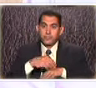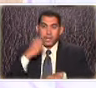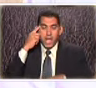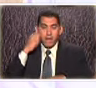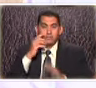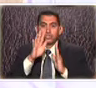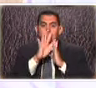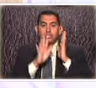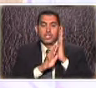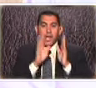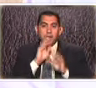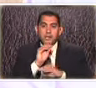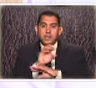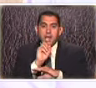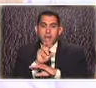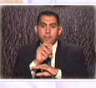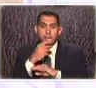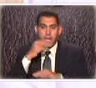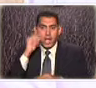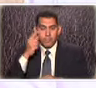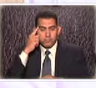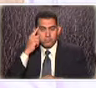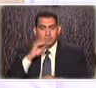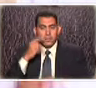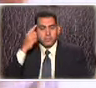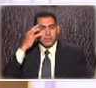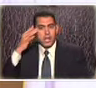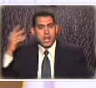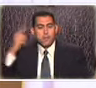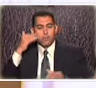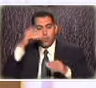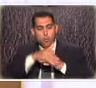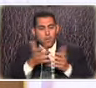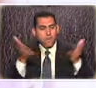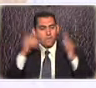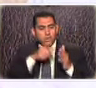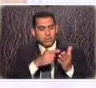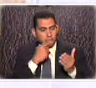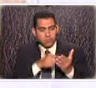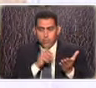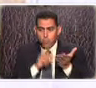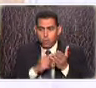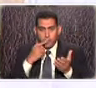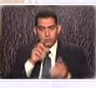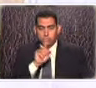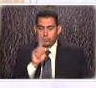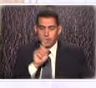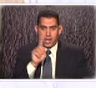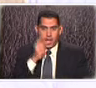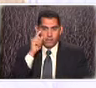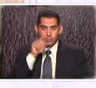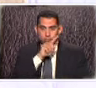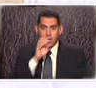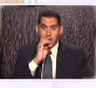التعاليم الشرعيه مغرقه في المثاليه الى الحد الذي تكون به معاني مجرده الجواب لا